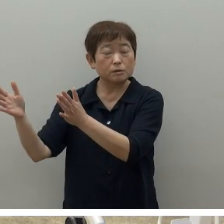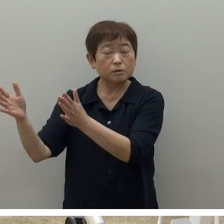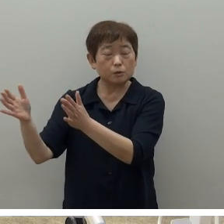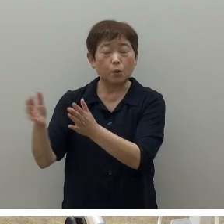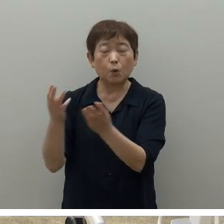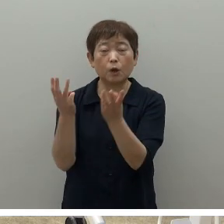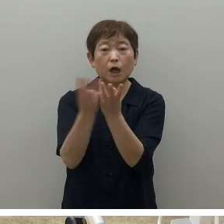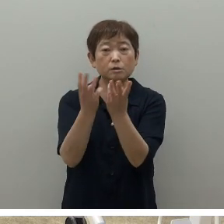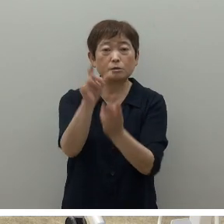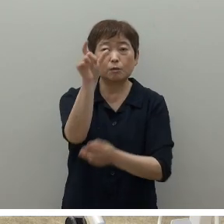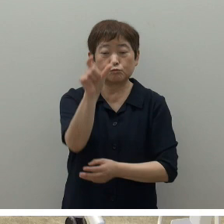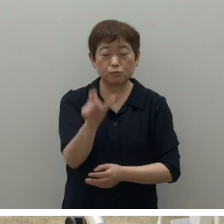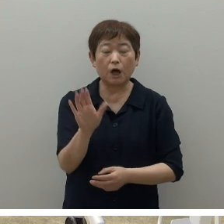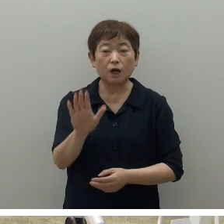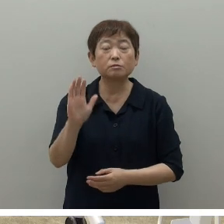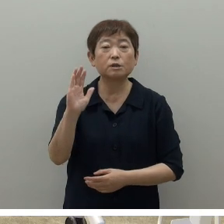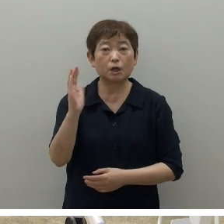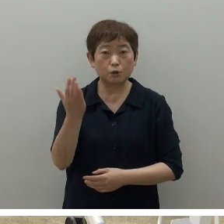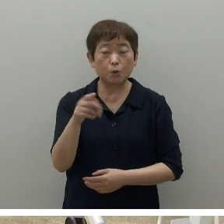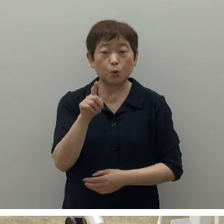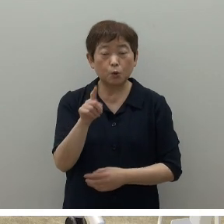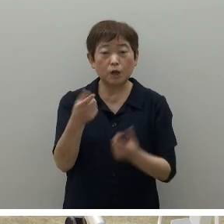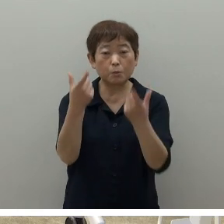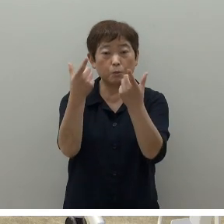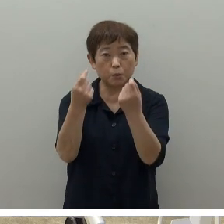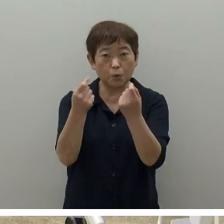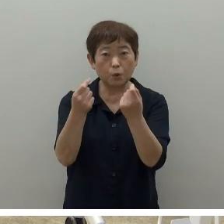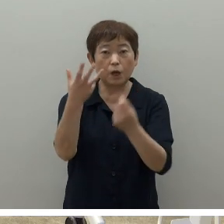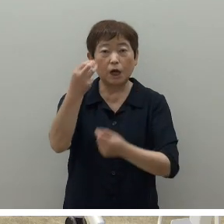数という認識であの大丈夫ですよね。